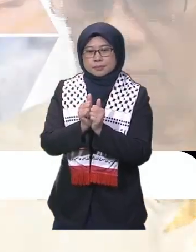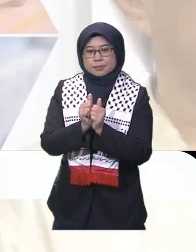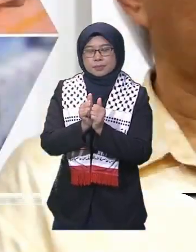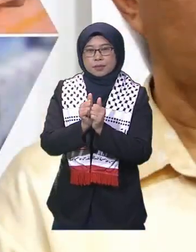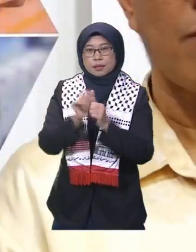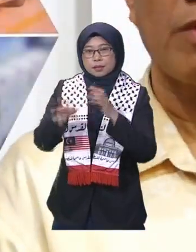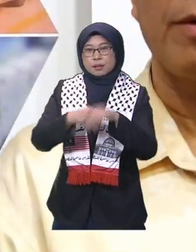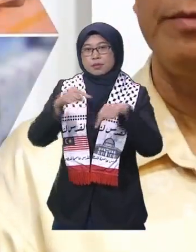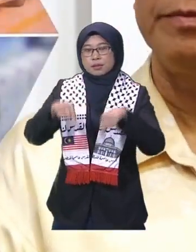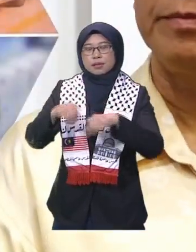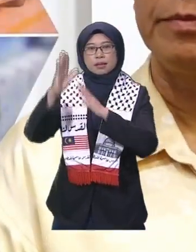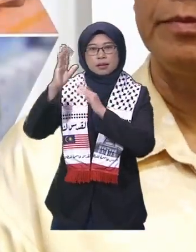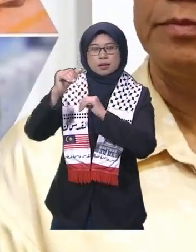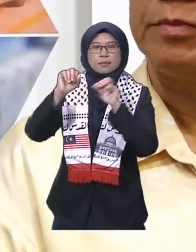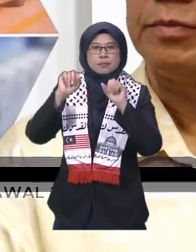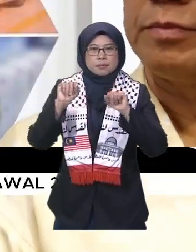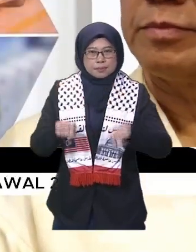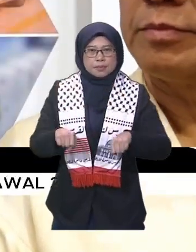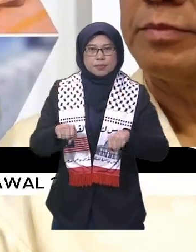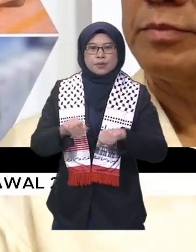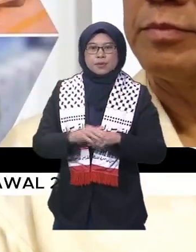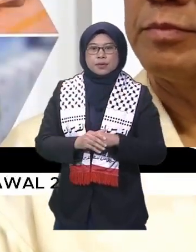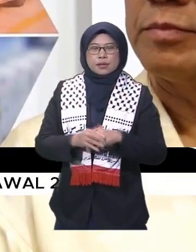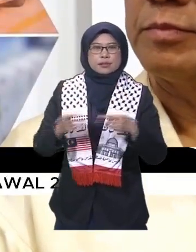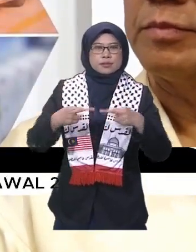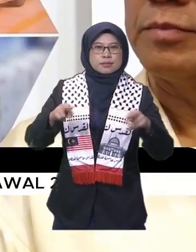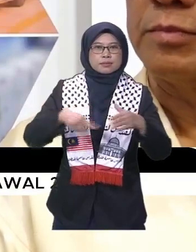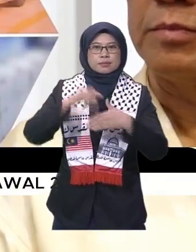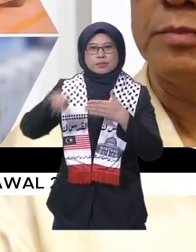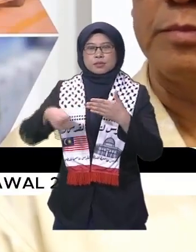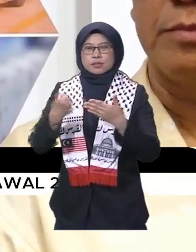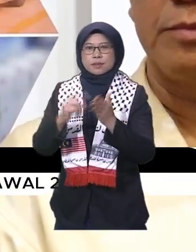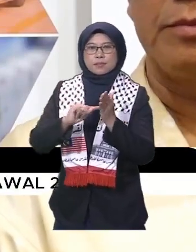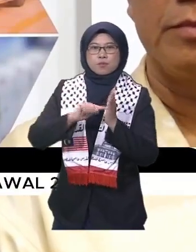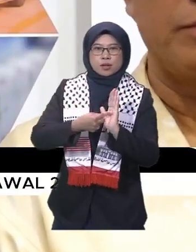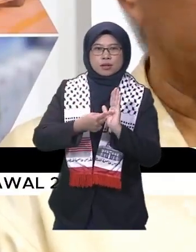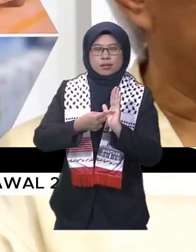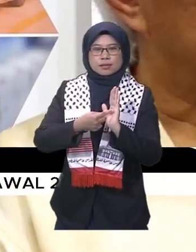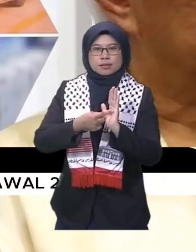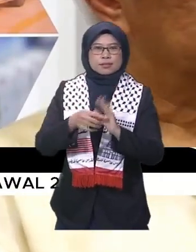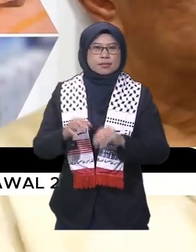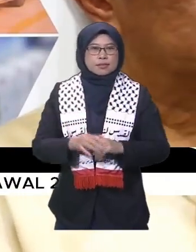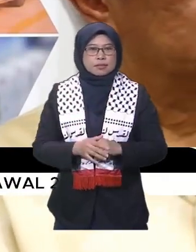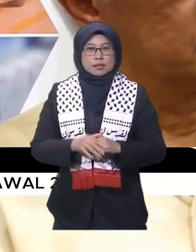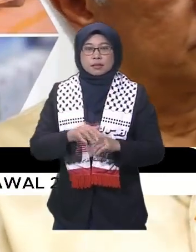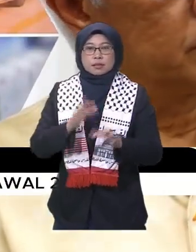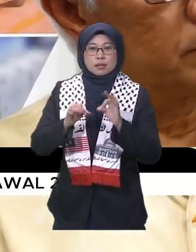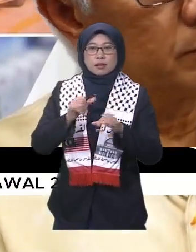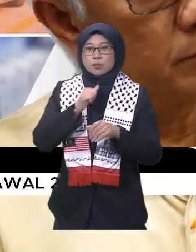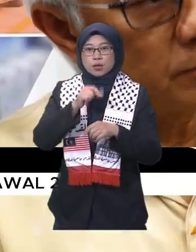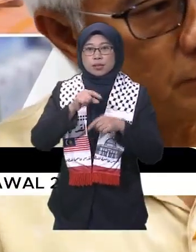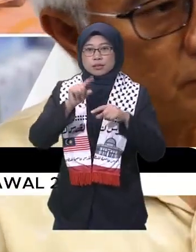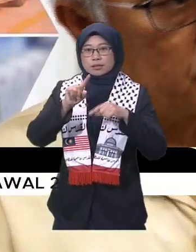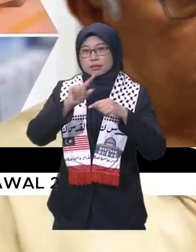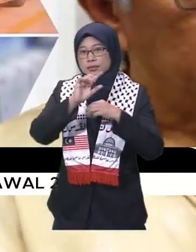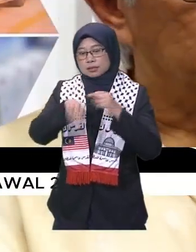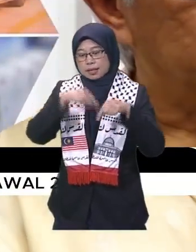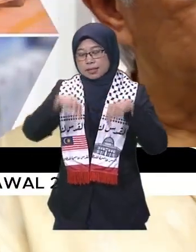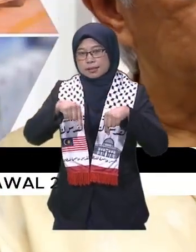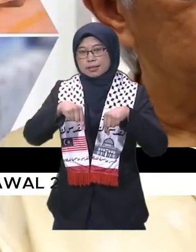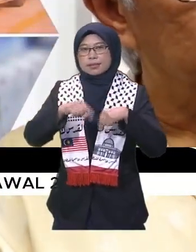this year and Hopefully we can launch the Pro not of this year next